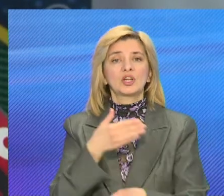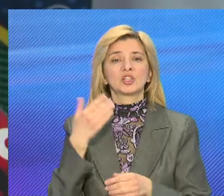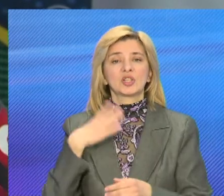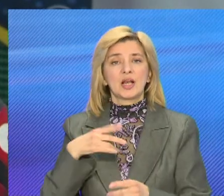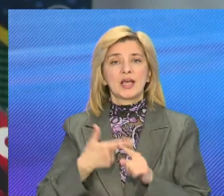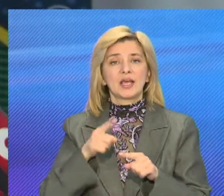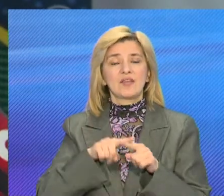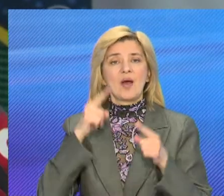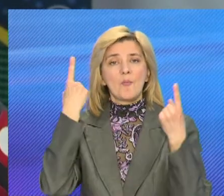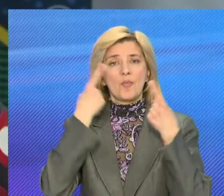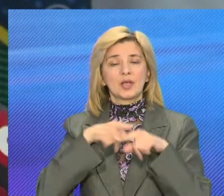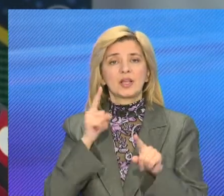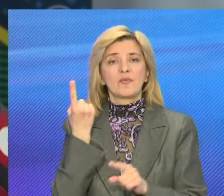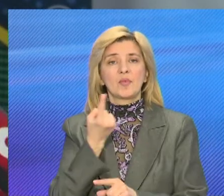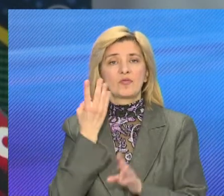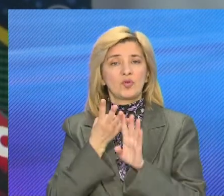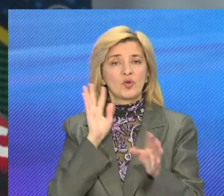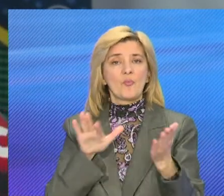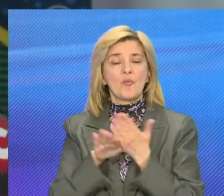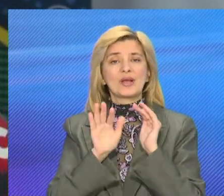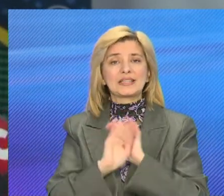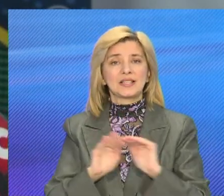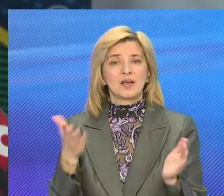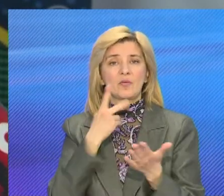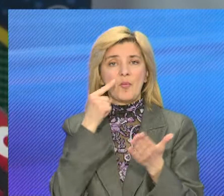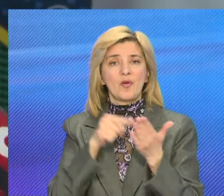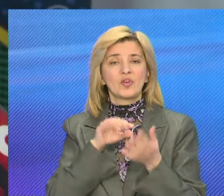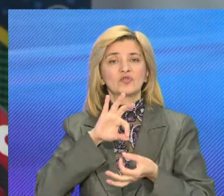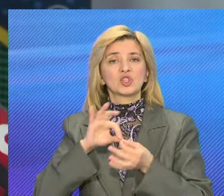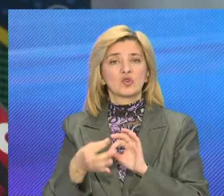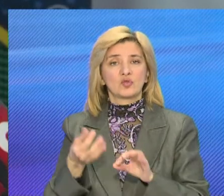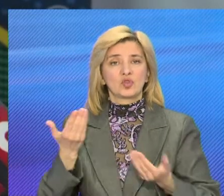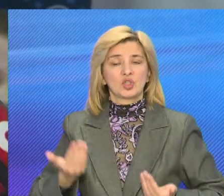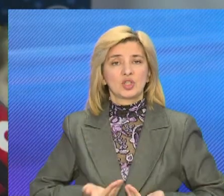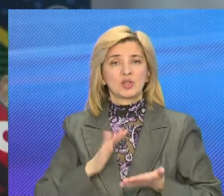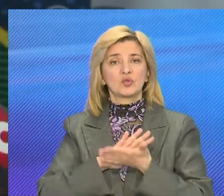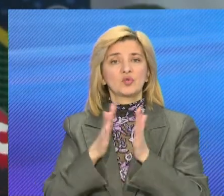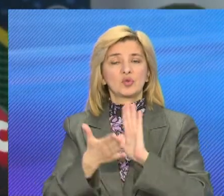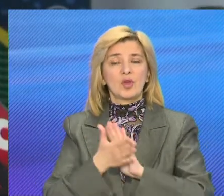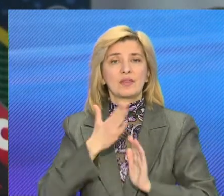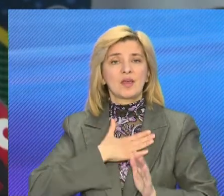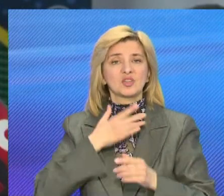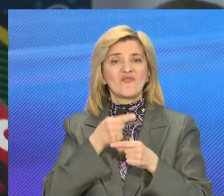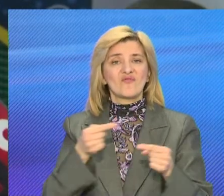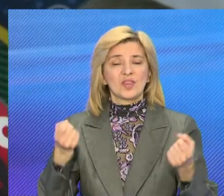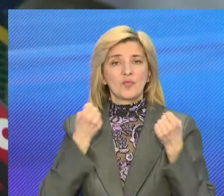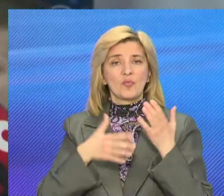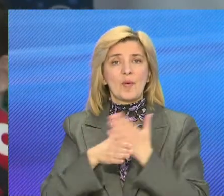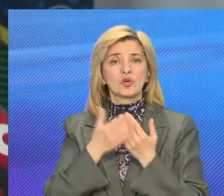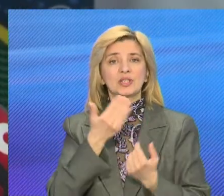будет в первую очередь помощь для детей, которые попали в сложную жизненную ситуацию. Наш вид спорта поможет